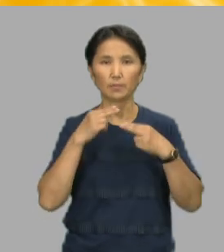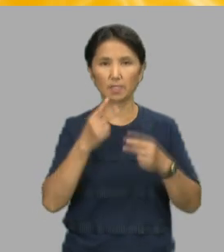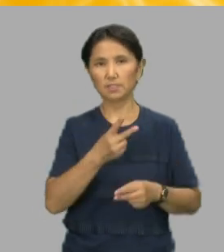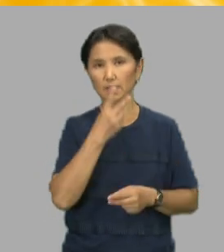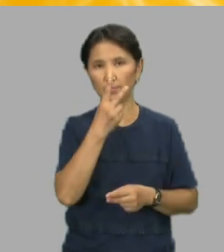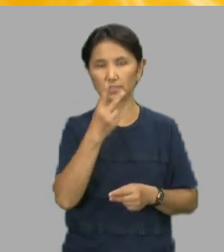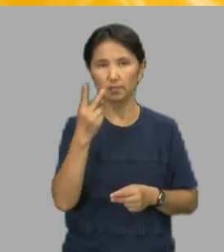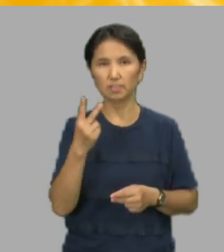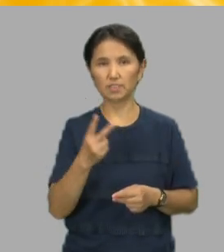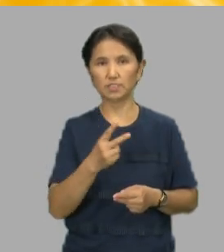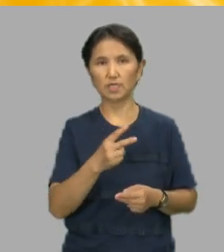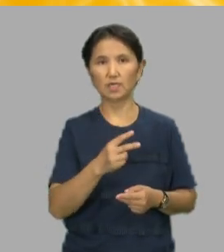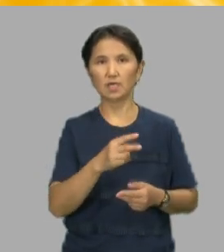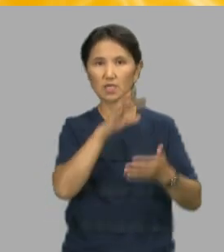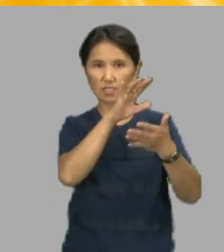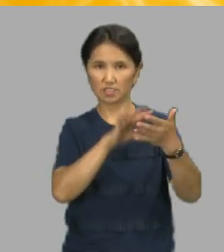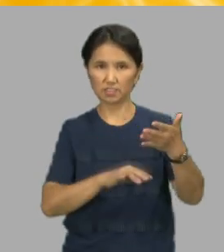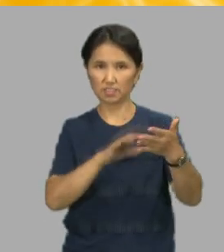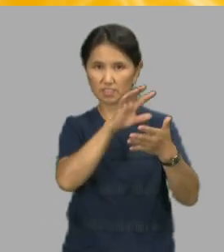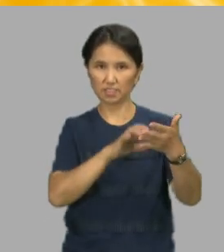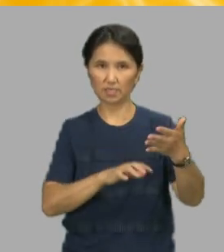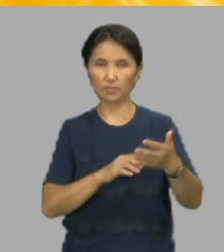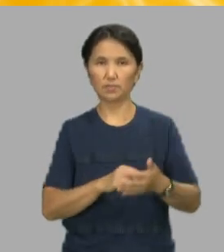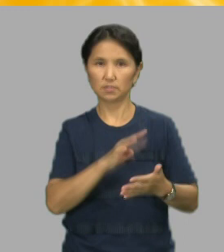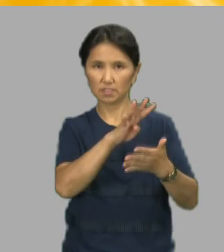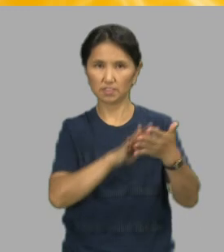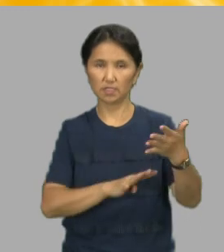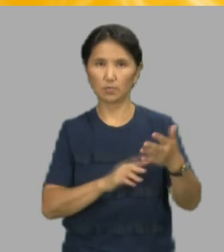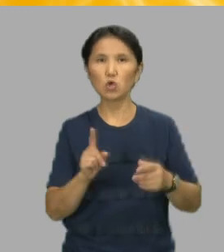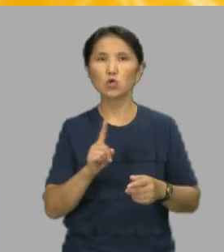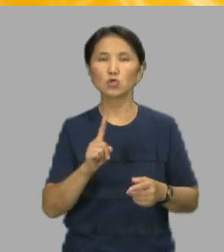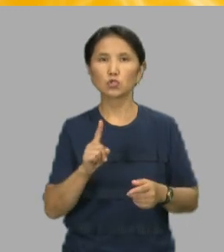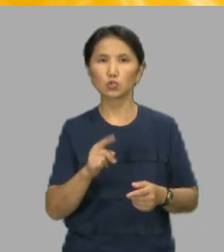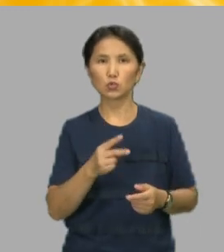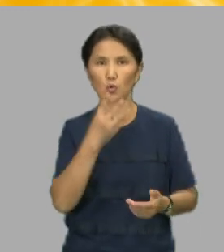Внимательно посмотрите на схемы. Что вы заметили?